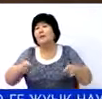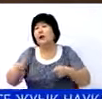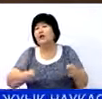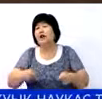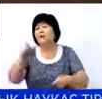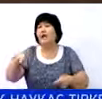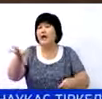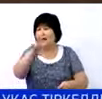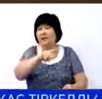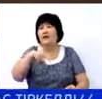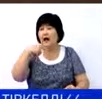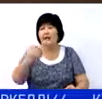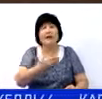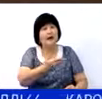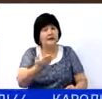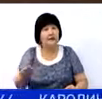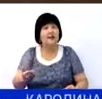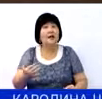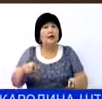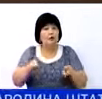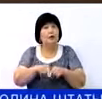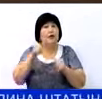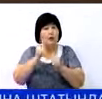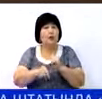бәріне де айтылған. Сіздерде күнде бұндай